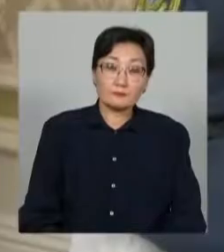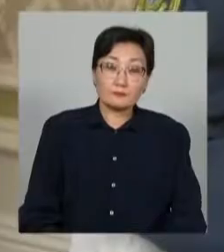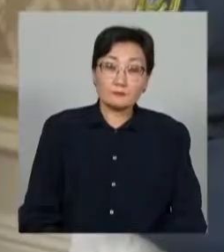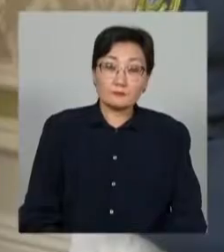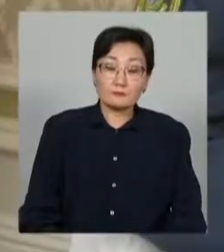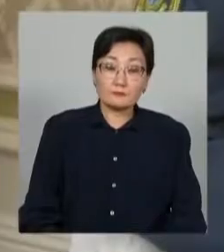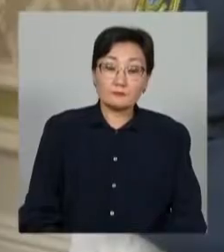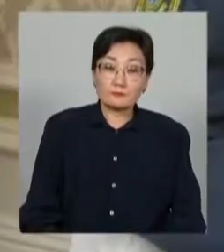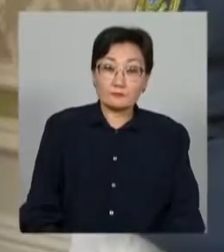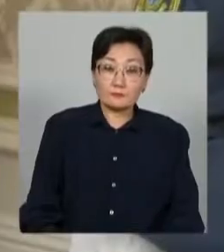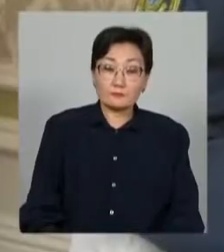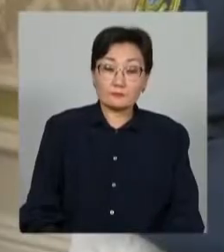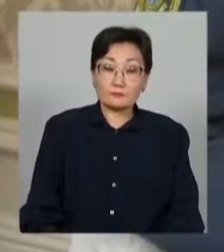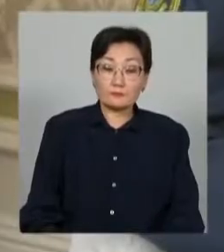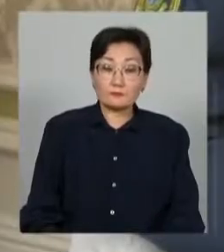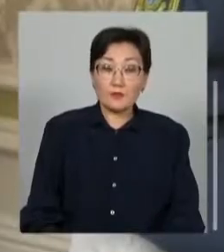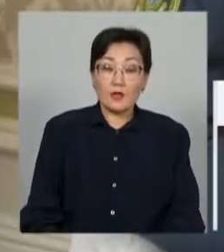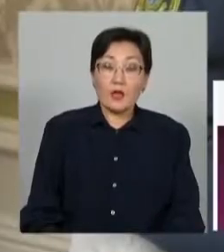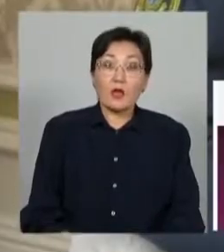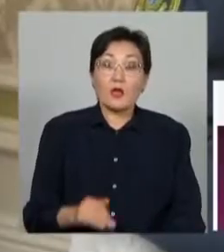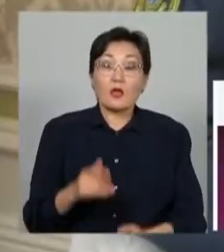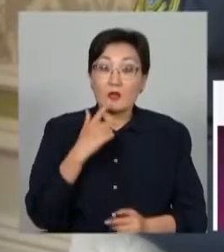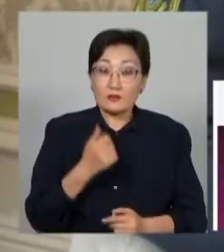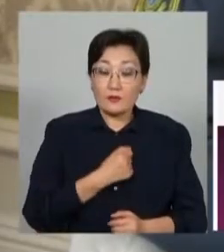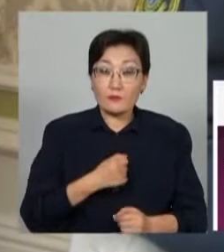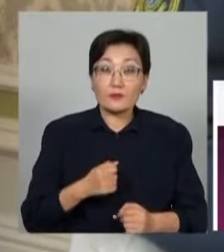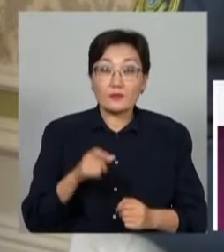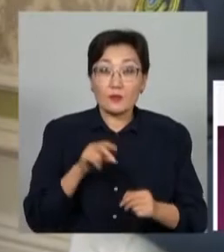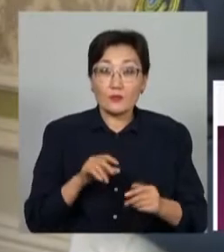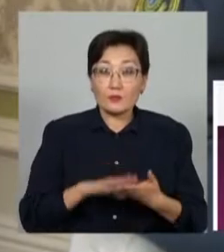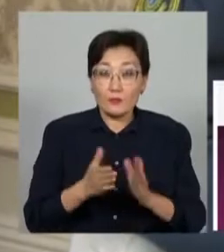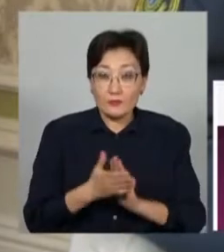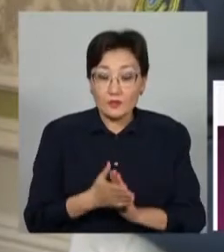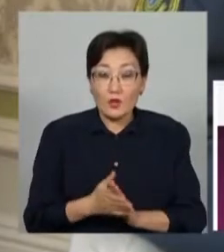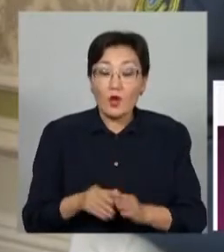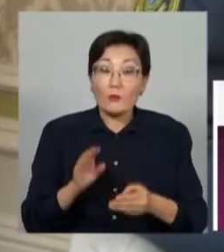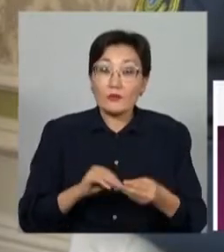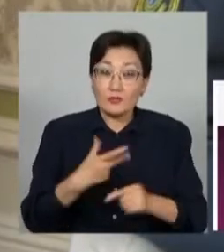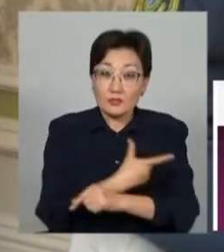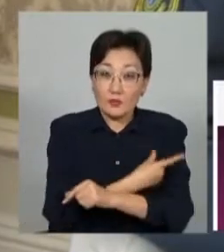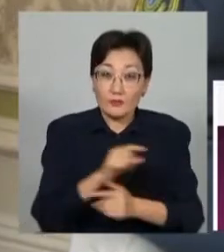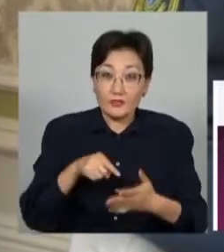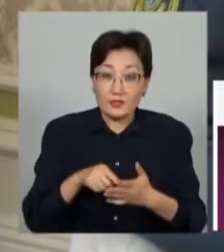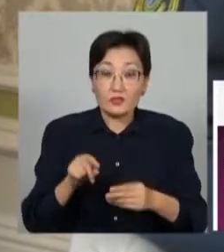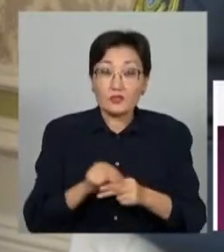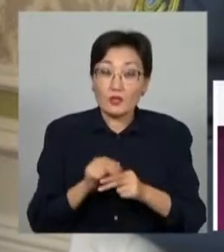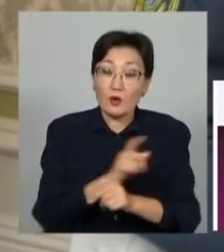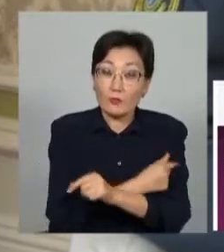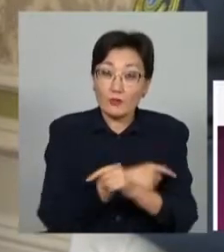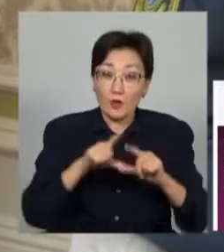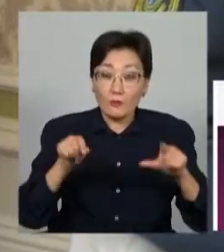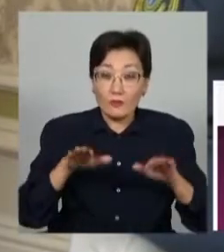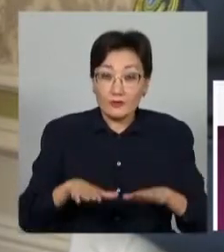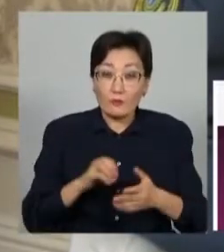неизменно to rock the mic нельзя его ничего офицеры военно служащий по контракту проходят ревакцинацию как городских лечебных учреждениях по